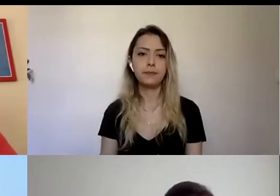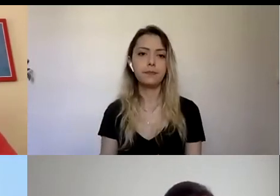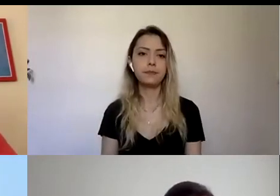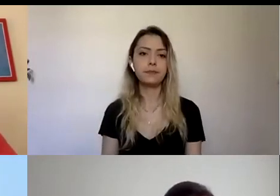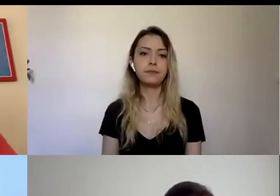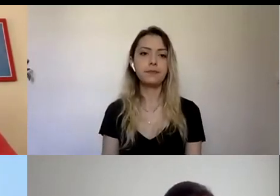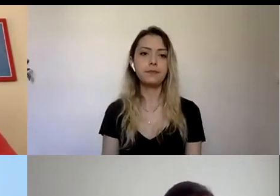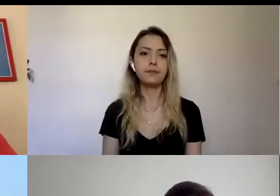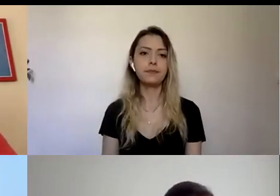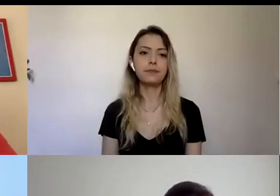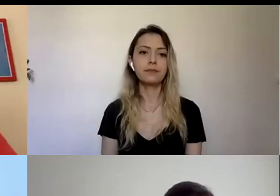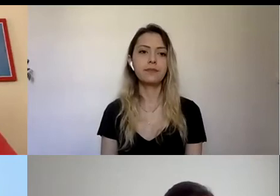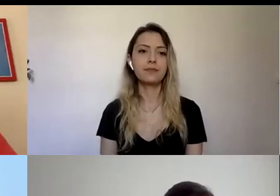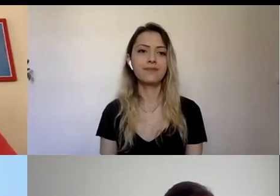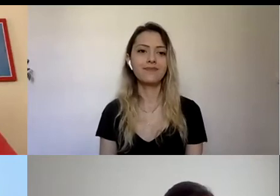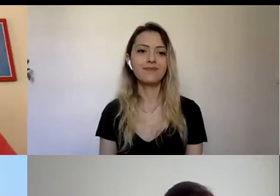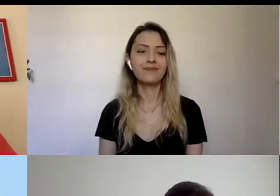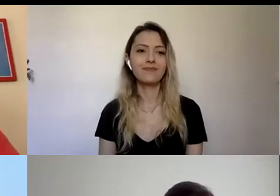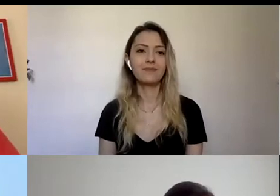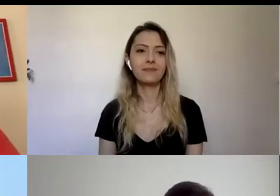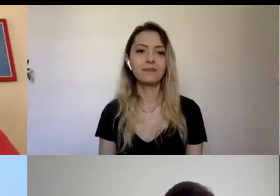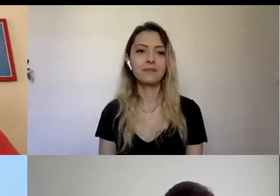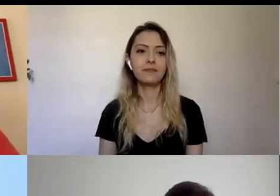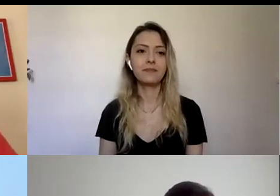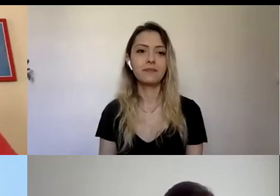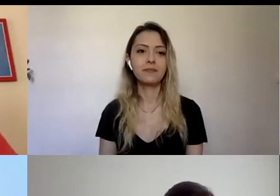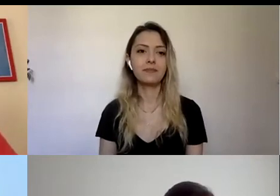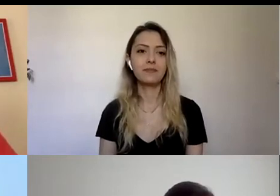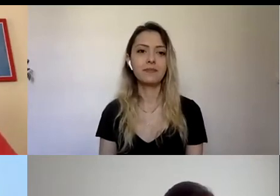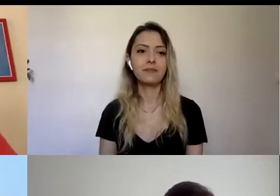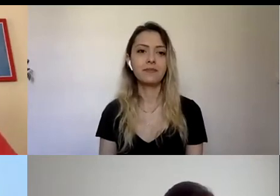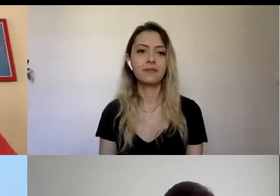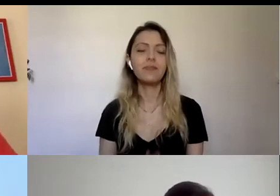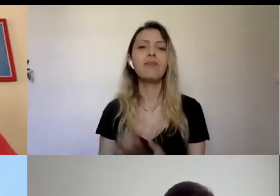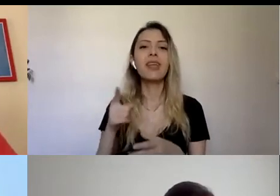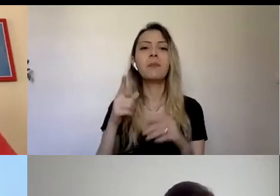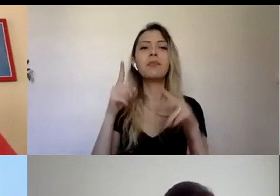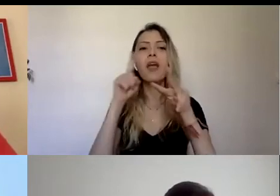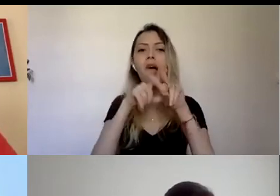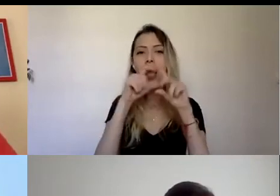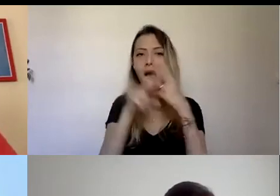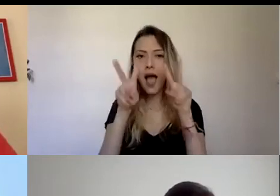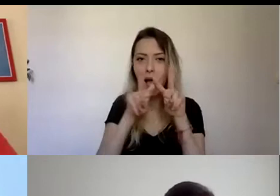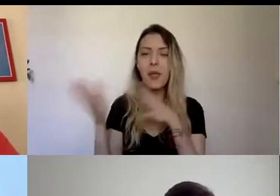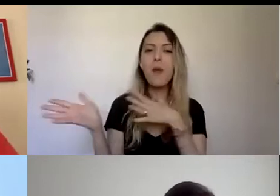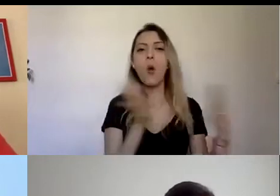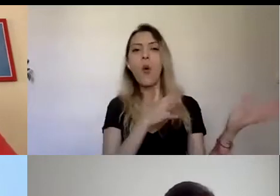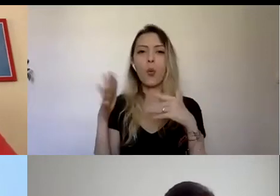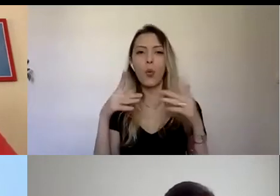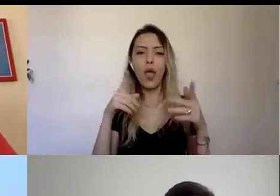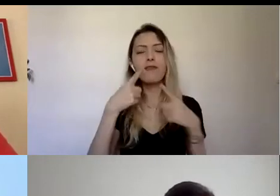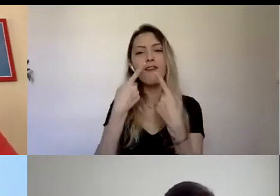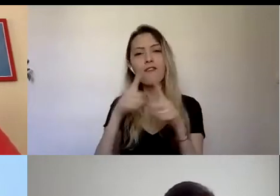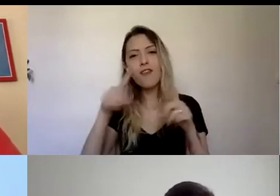Sevgili Erdem, böyle rüzgar falan deyince acaba işimiz hava tahminlerine, meteorolojiye mi kaldı diye endişe ettim.